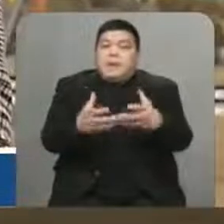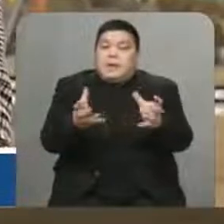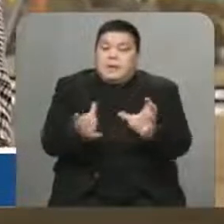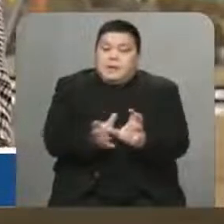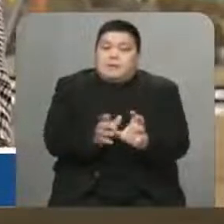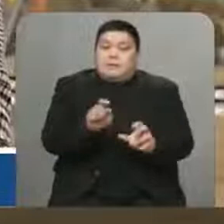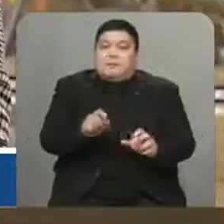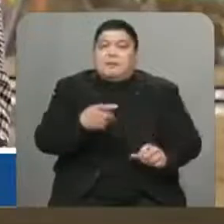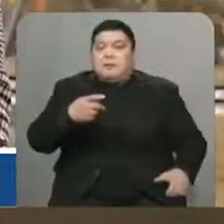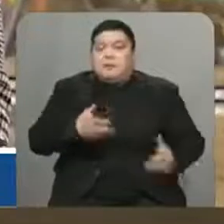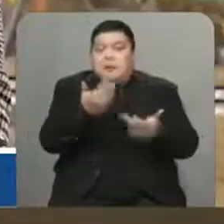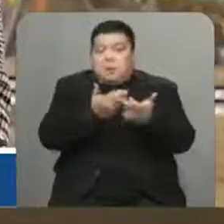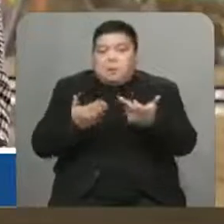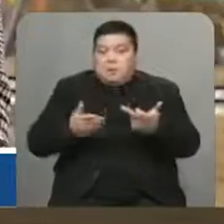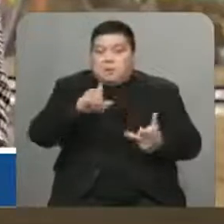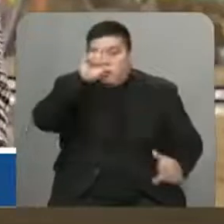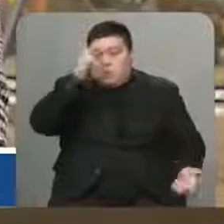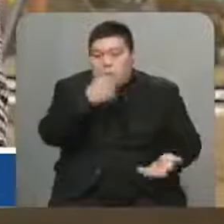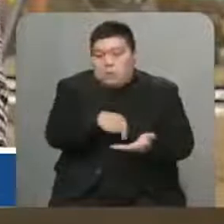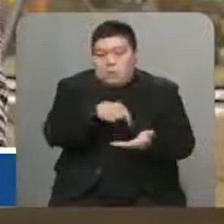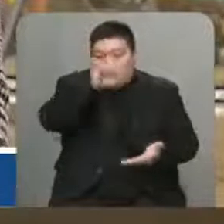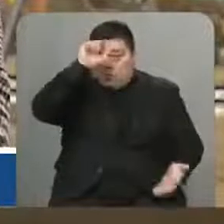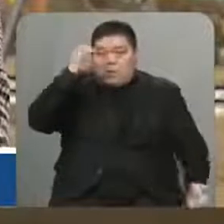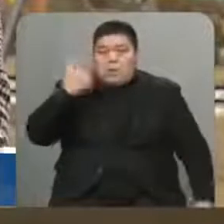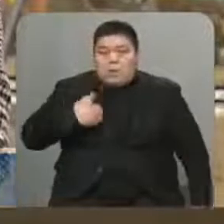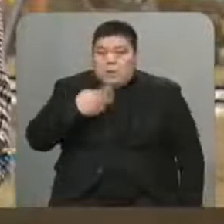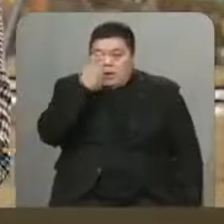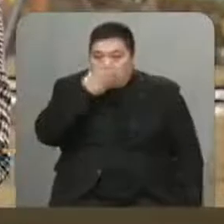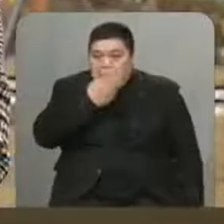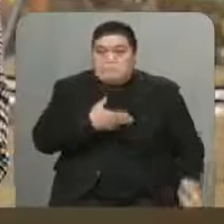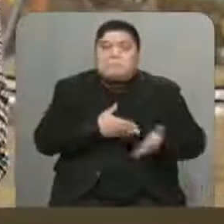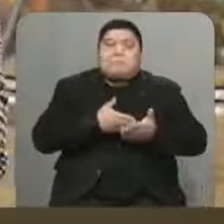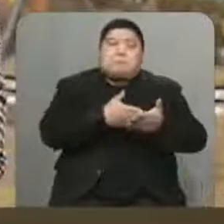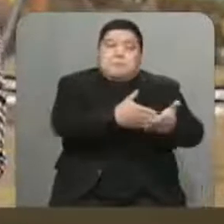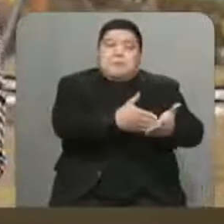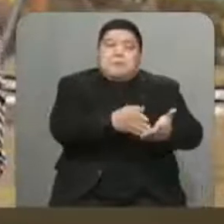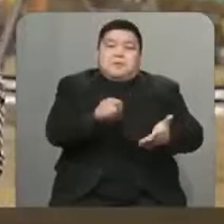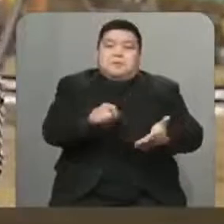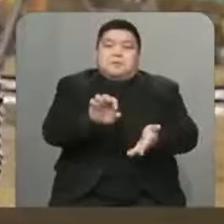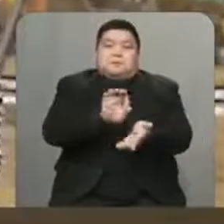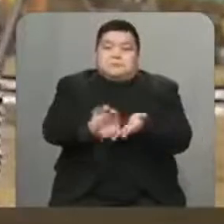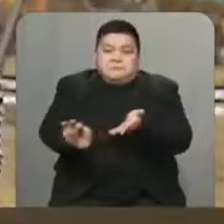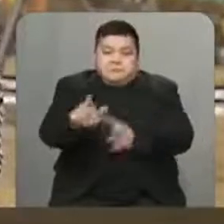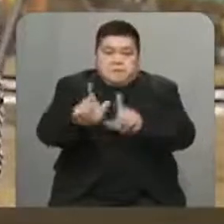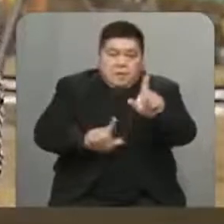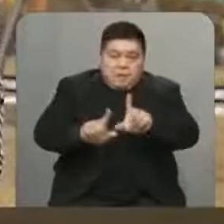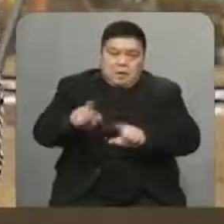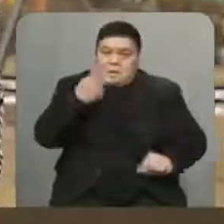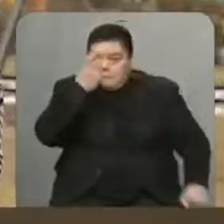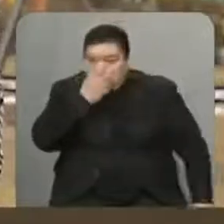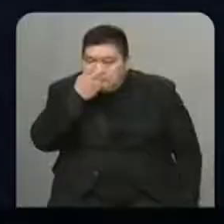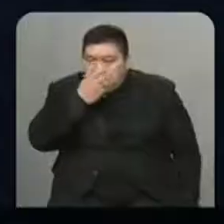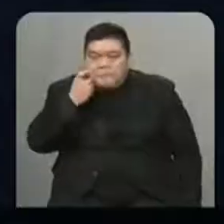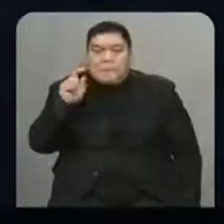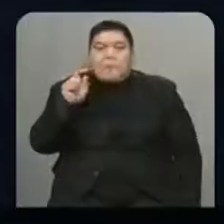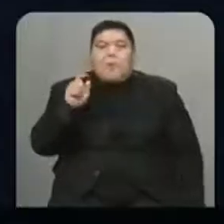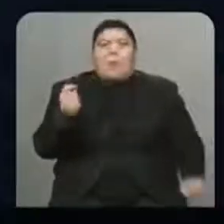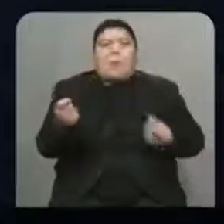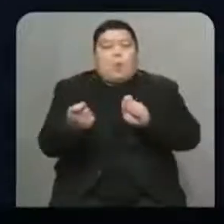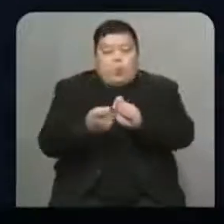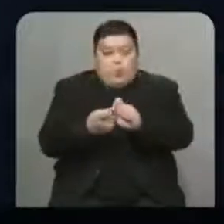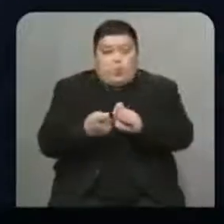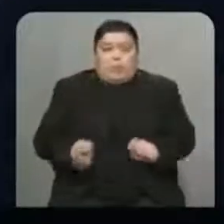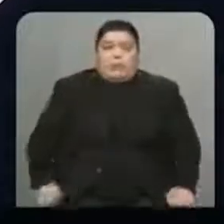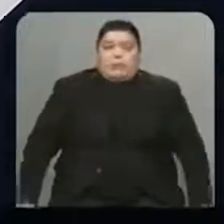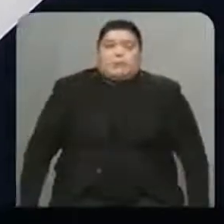대한 감사를 국민권익위원회에 청구함에 따라 강원도 교육청의 예산 집행에 대한 감사가 진행될 예정입니다.